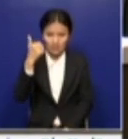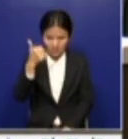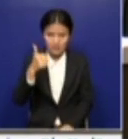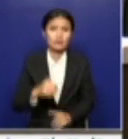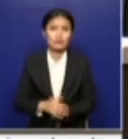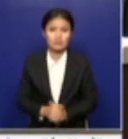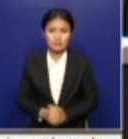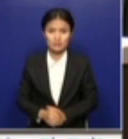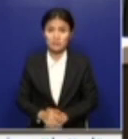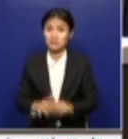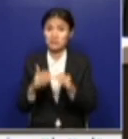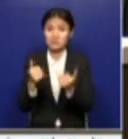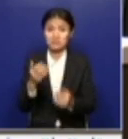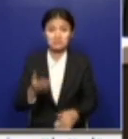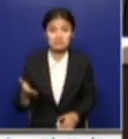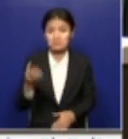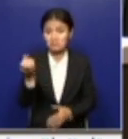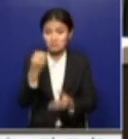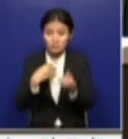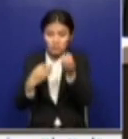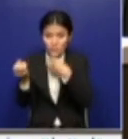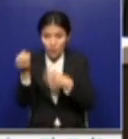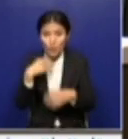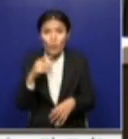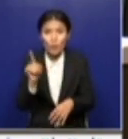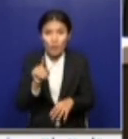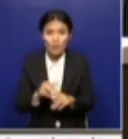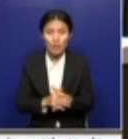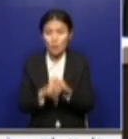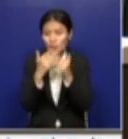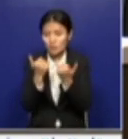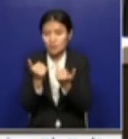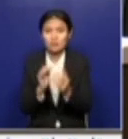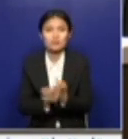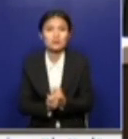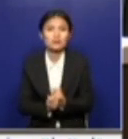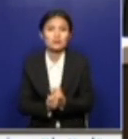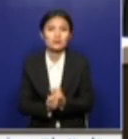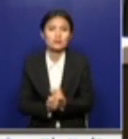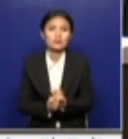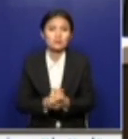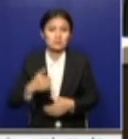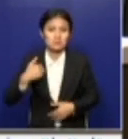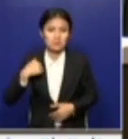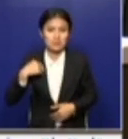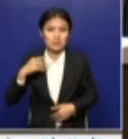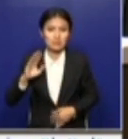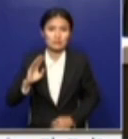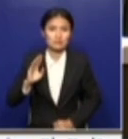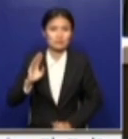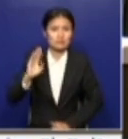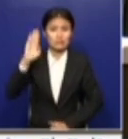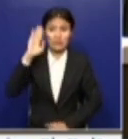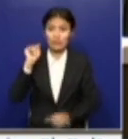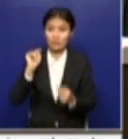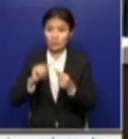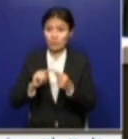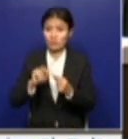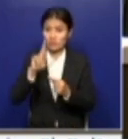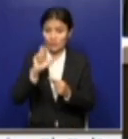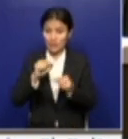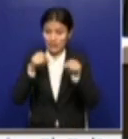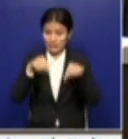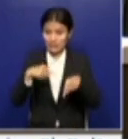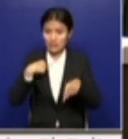ว่าภายใต้การมีข้อพันธสัญญาในสภาแห่งนี้จะต้องแก้ไขข้อมูลให้เสร็จ